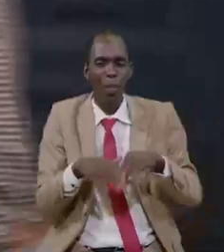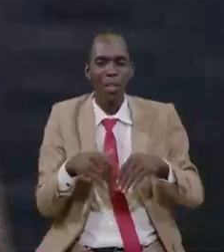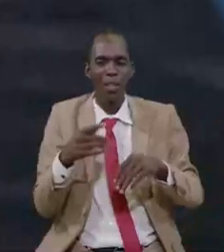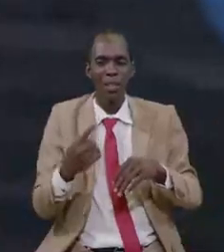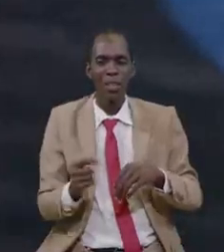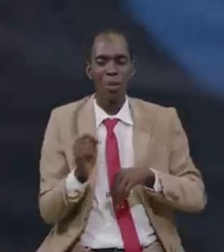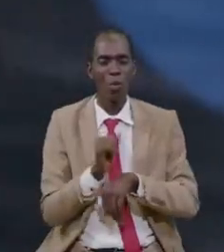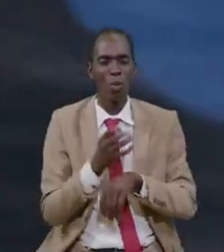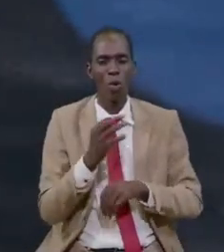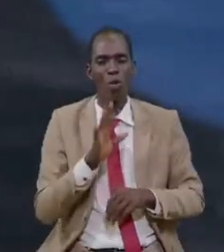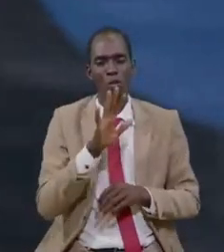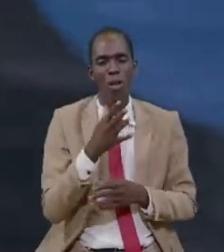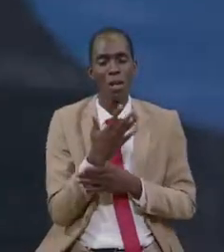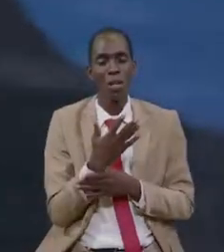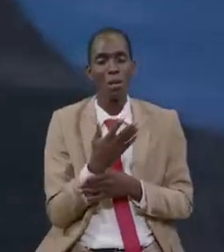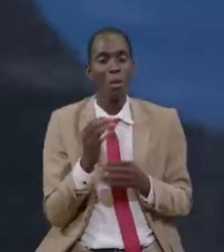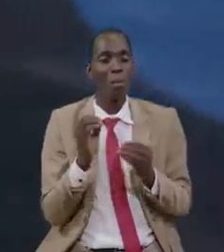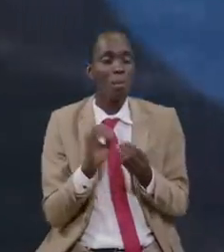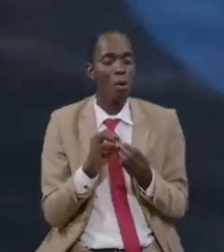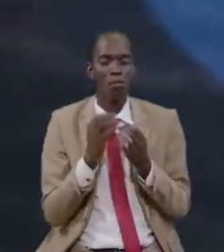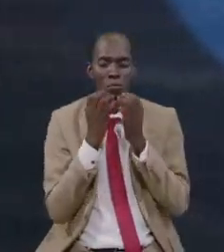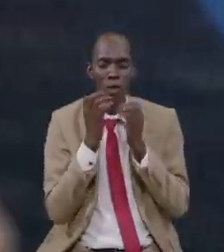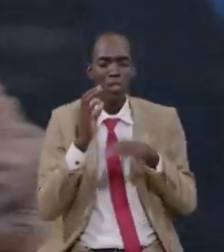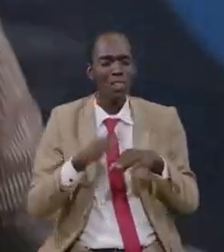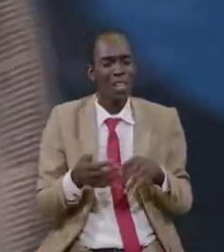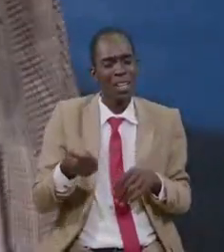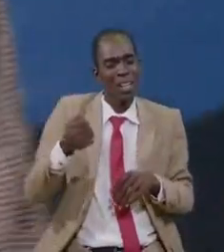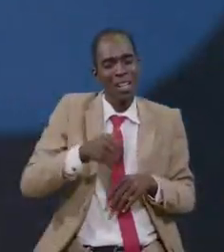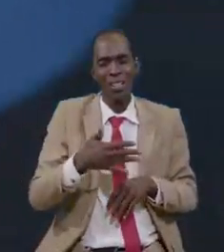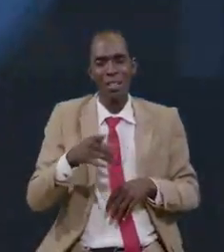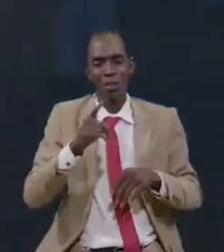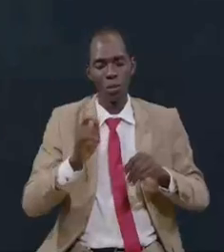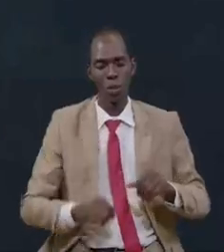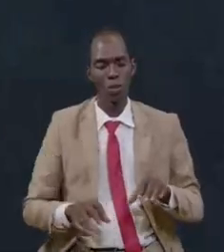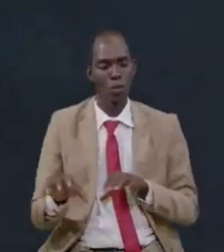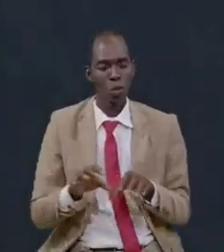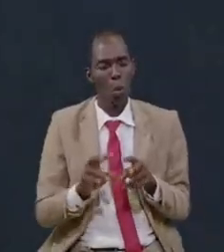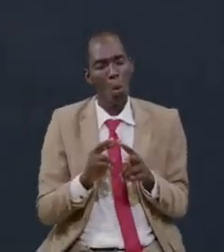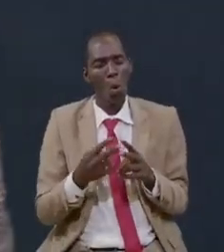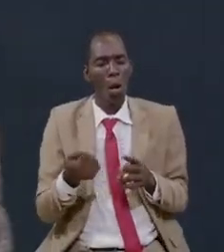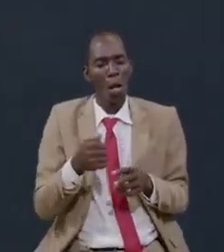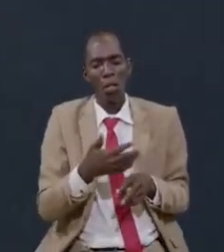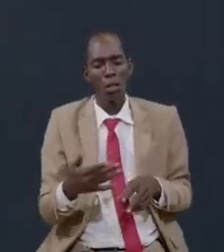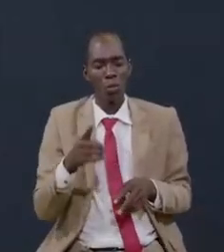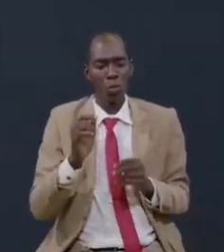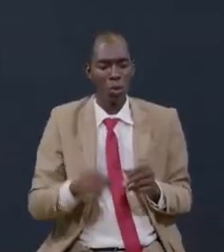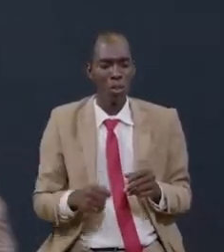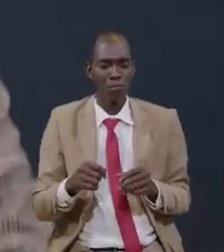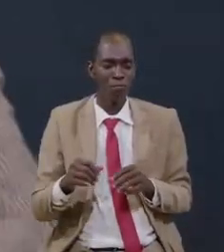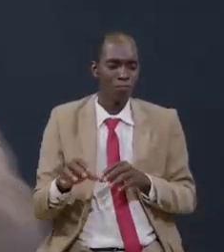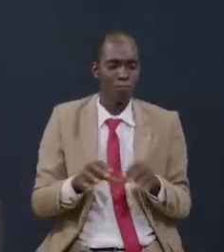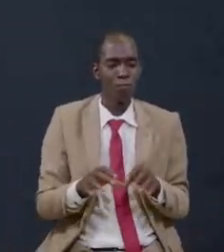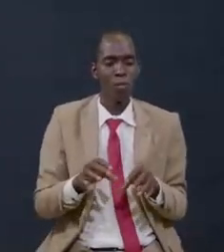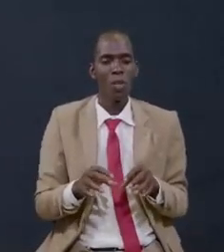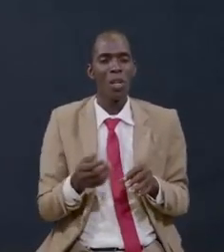tes mains, plus précieux que tout ce que tu peux faire, que tout ce que tu as fait, plus précieux que tout argent que tu